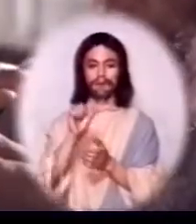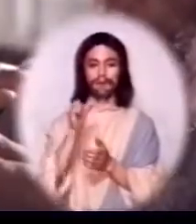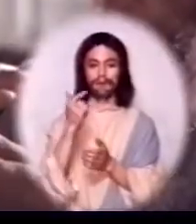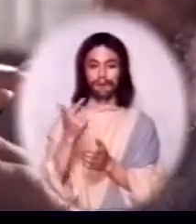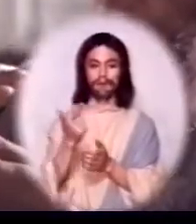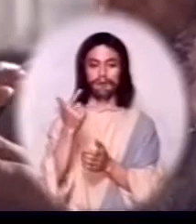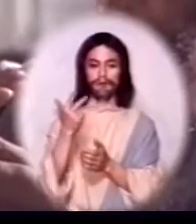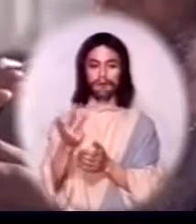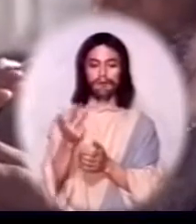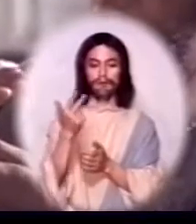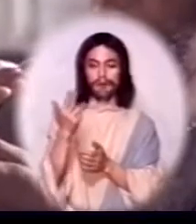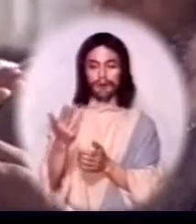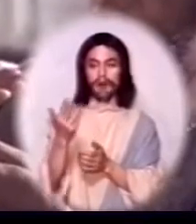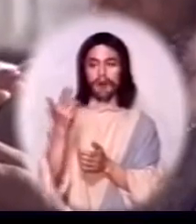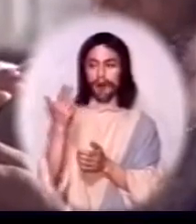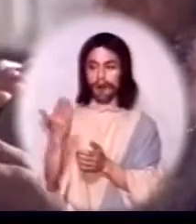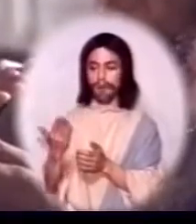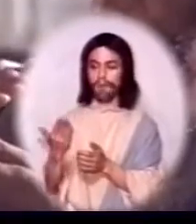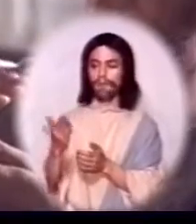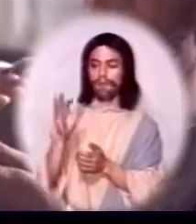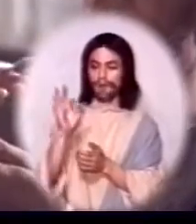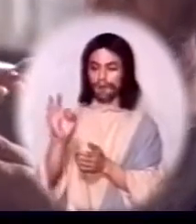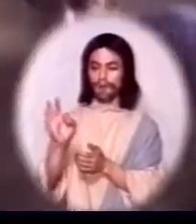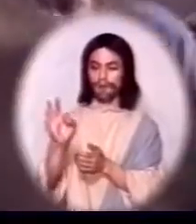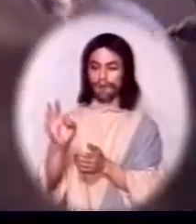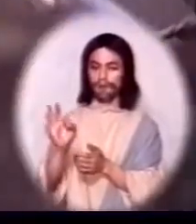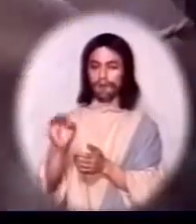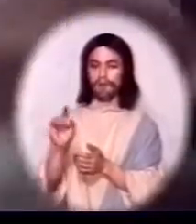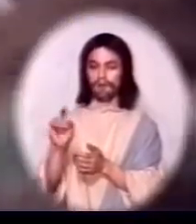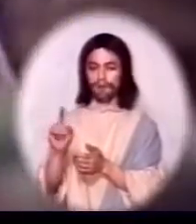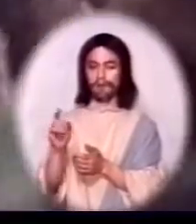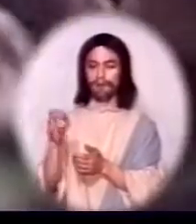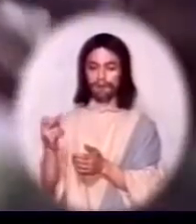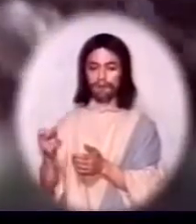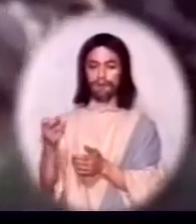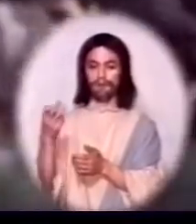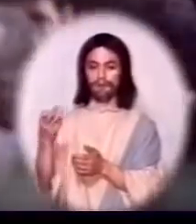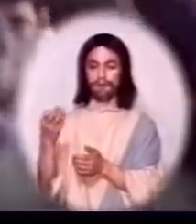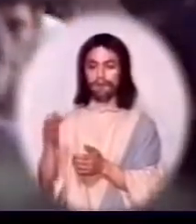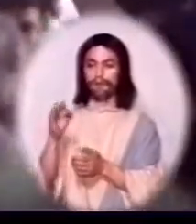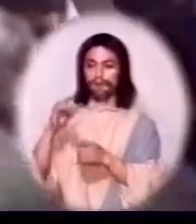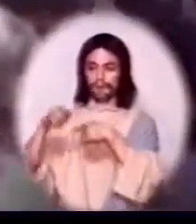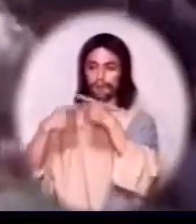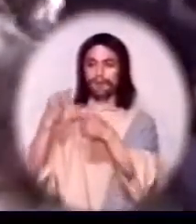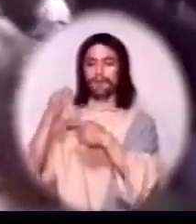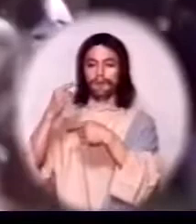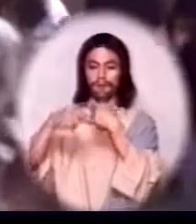다섯, 여섯, 일곱, 여덟, 아홉, 열.